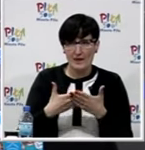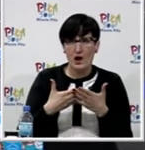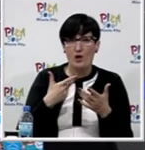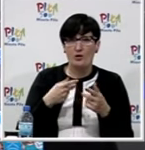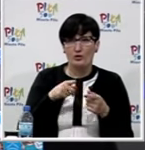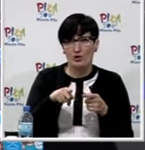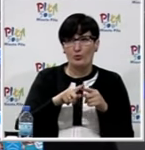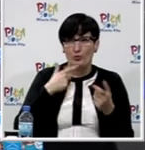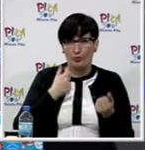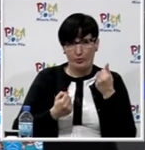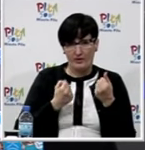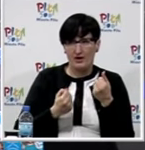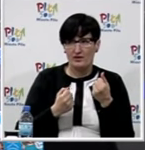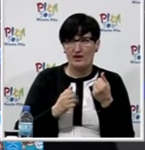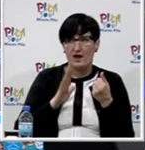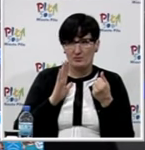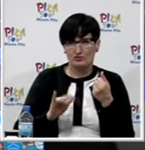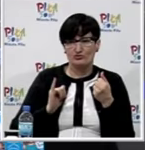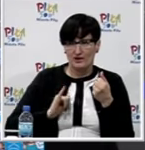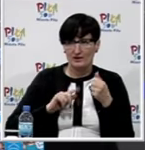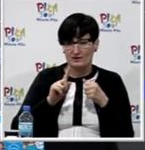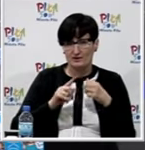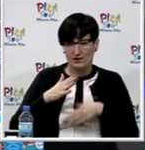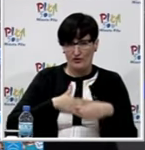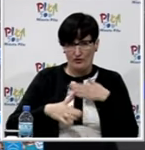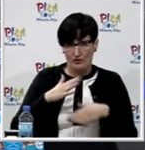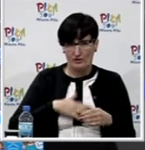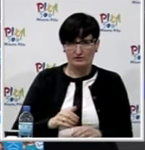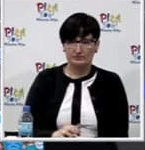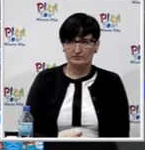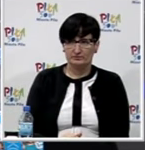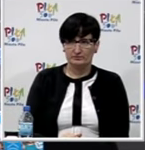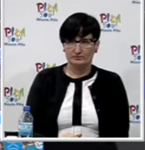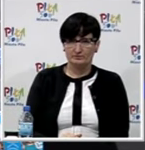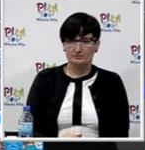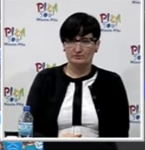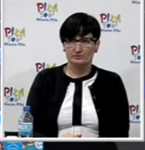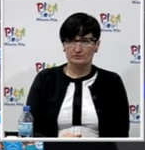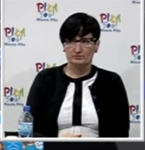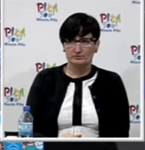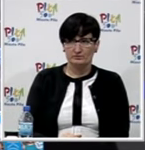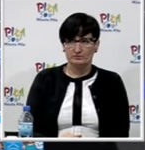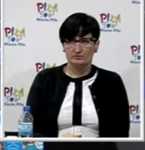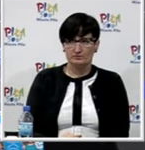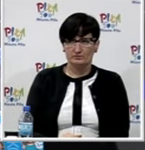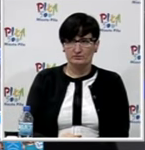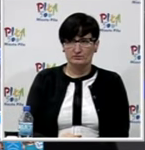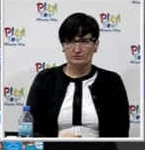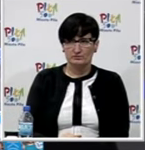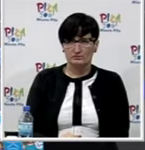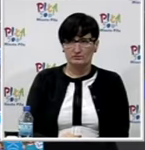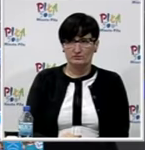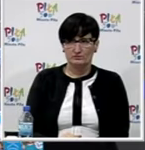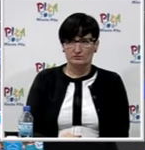zniesiemy z zadowoleniem tym razem, bo naprawdę zależało nam na tym, żeby jednak remont tego